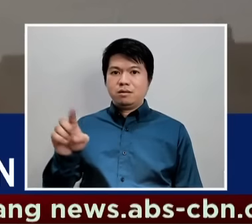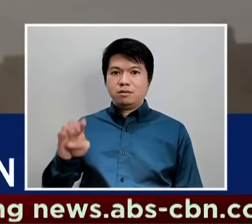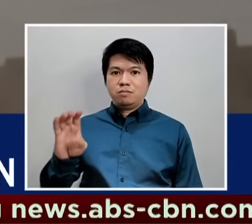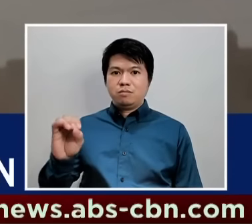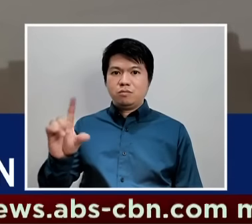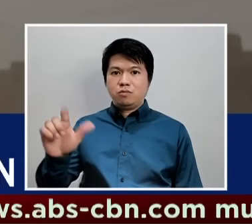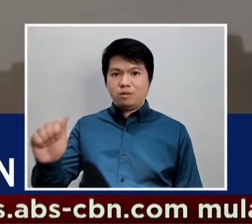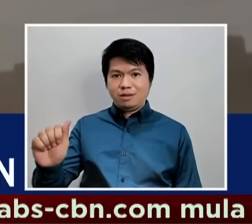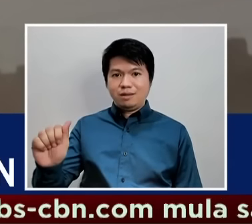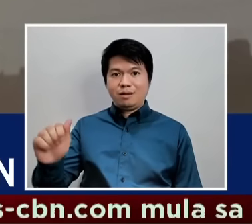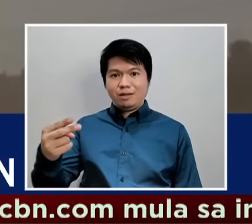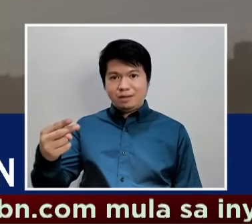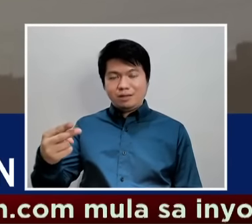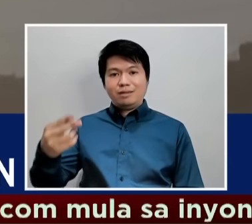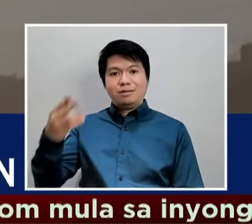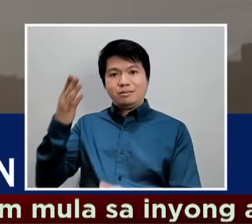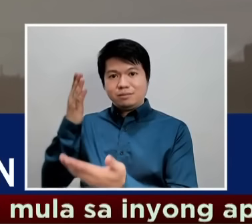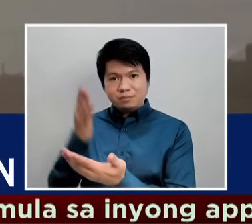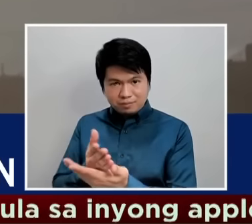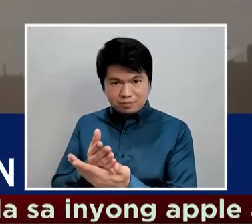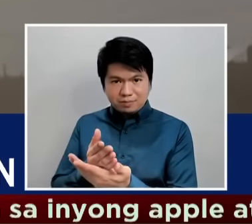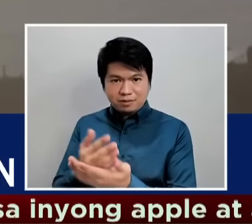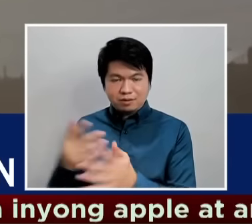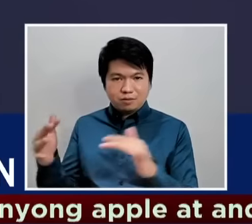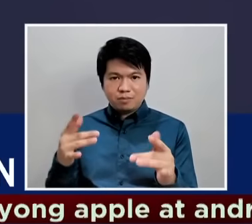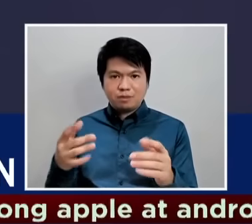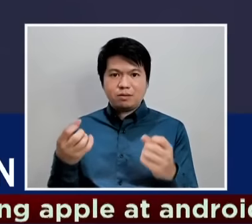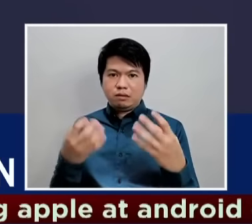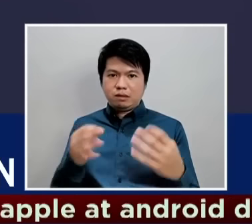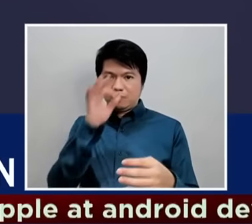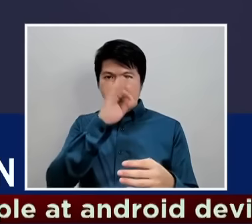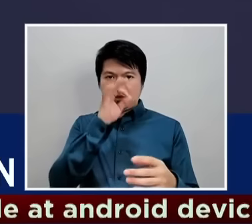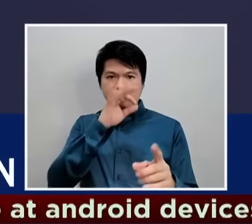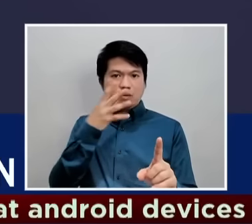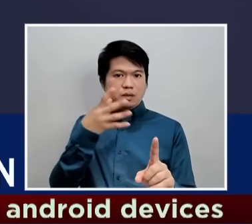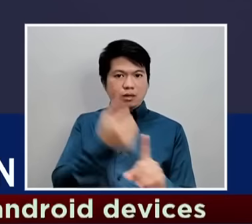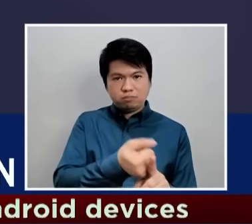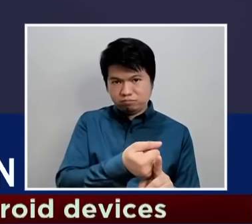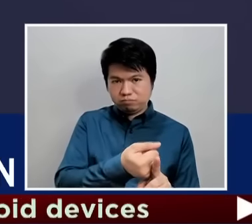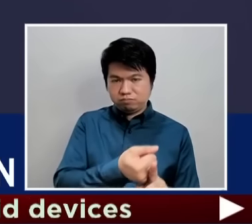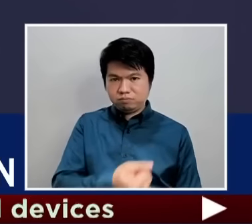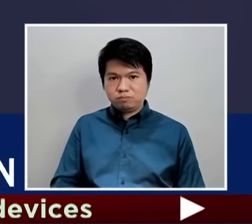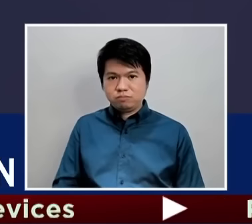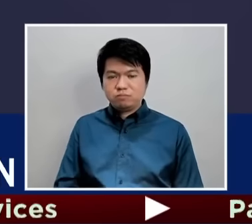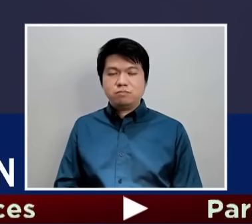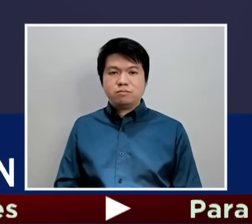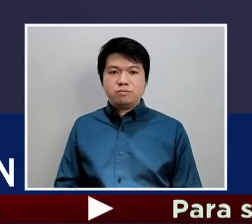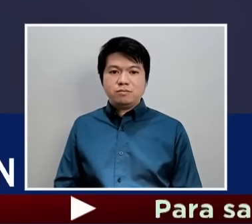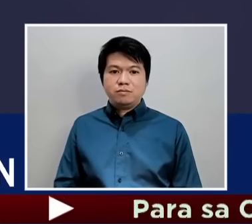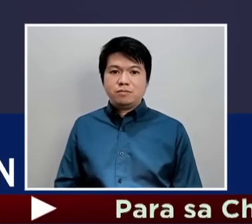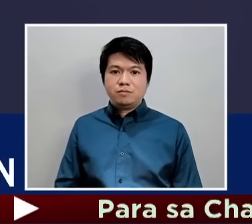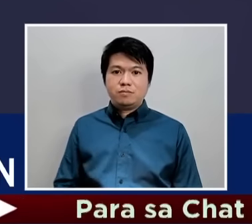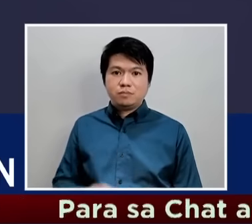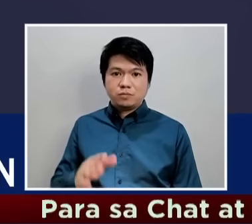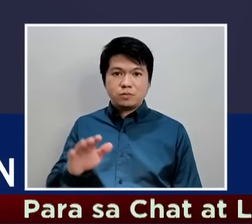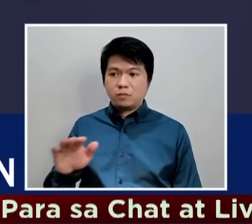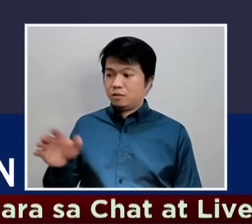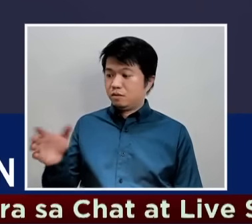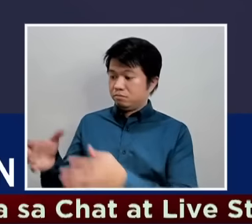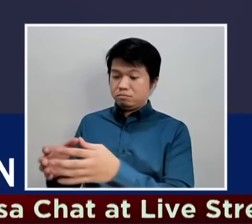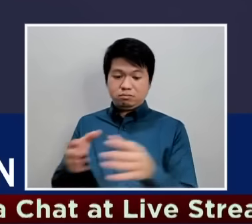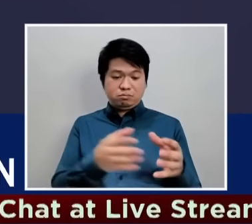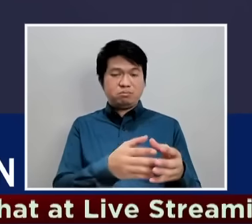dahil maraming Pinoy ang posibleng maapektuhan. The Philippines reiterates a call to all parties to reduce